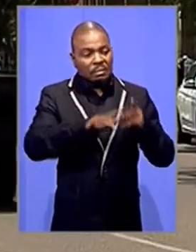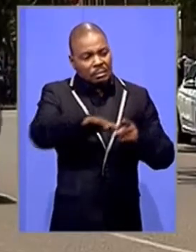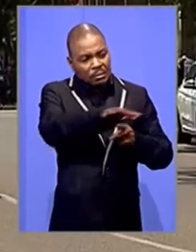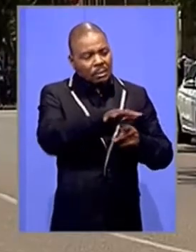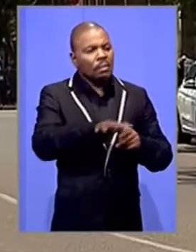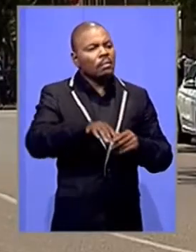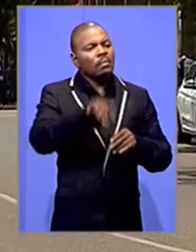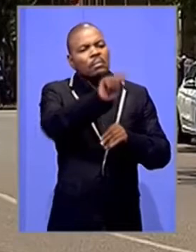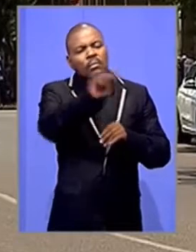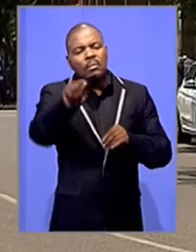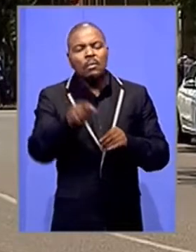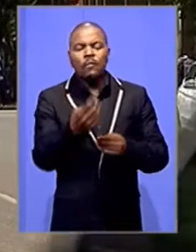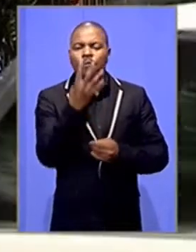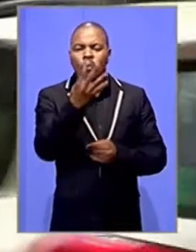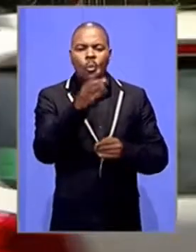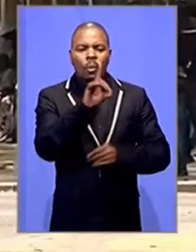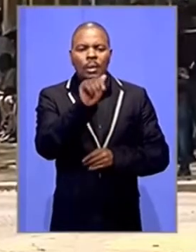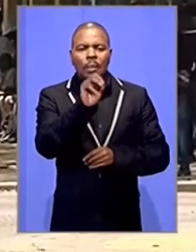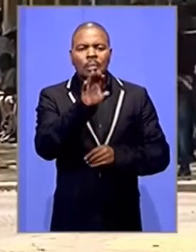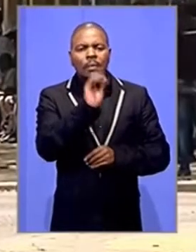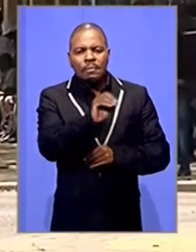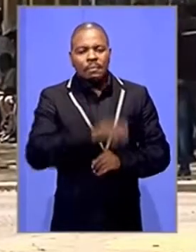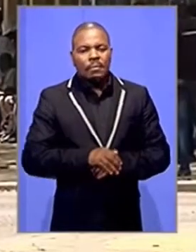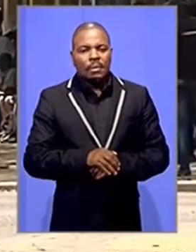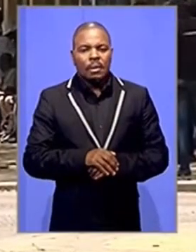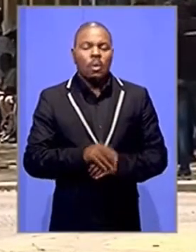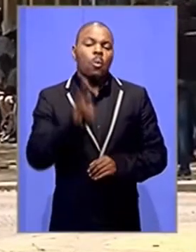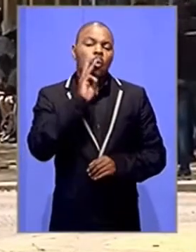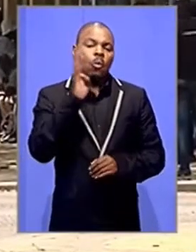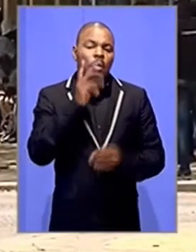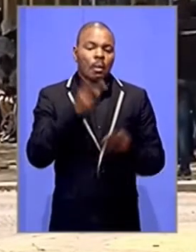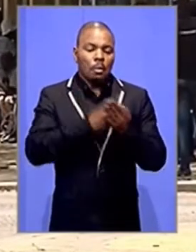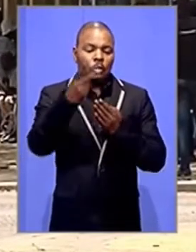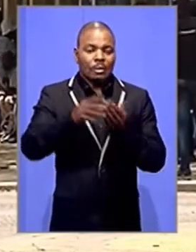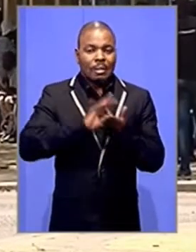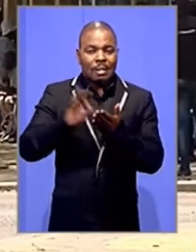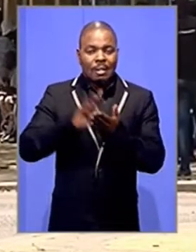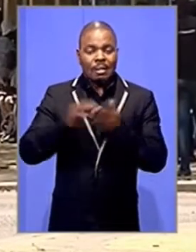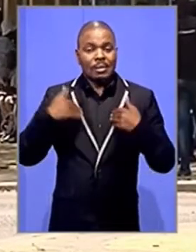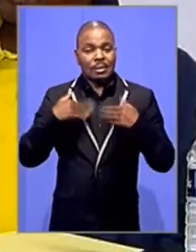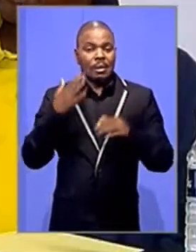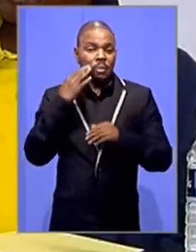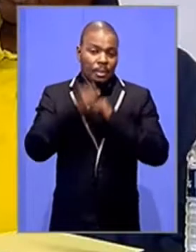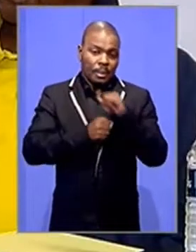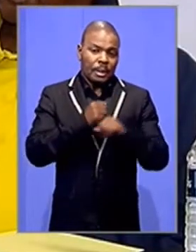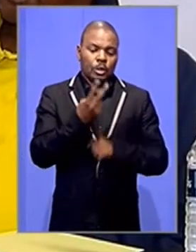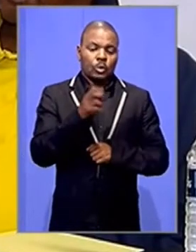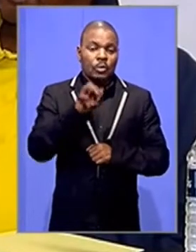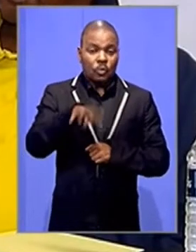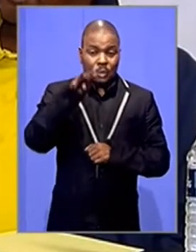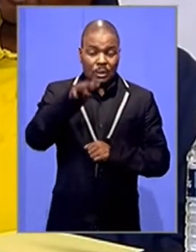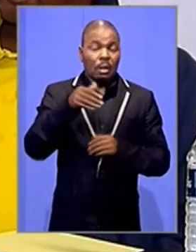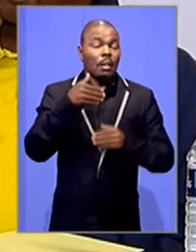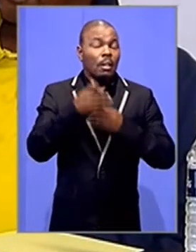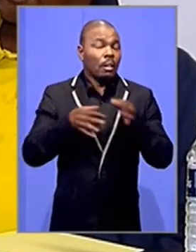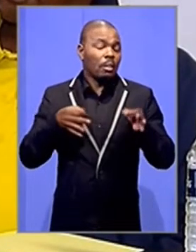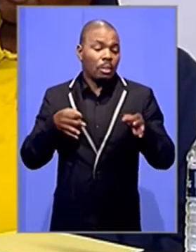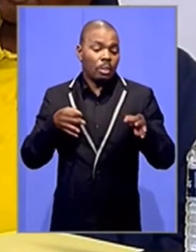na le matamo a le 4. Projeke ya phepafatso ya metsi e sa leng e simolola ka ngwaga wa 2014 ga ise e